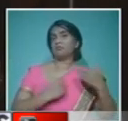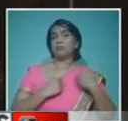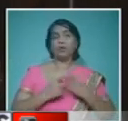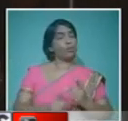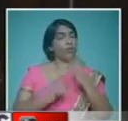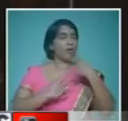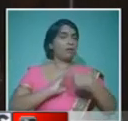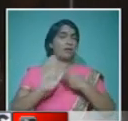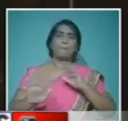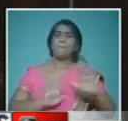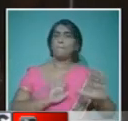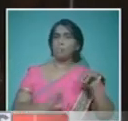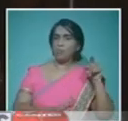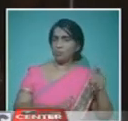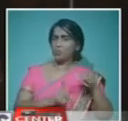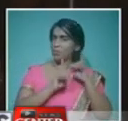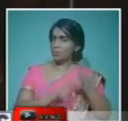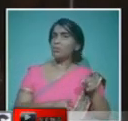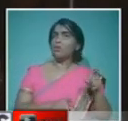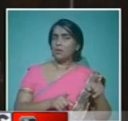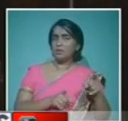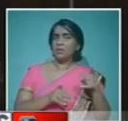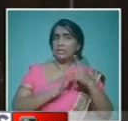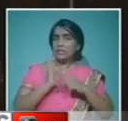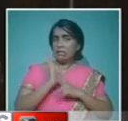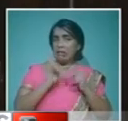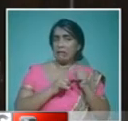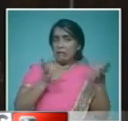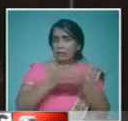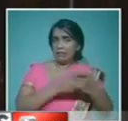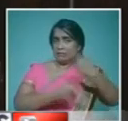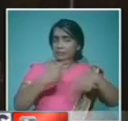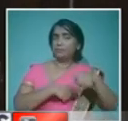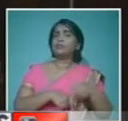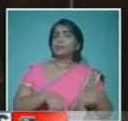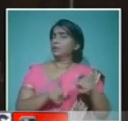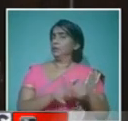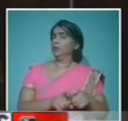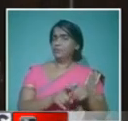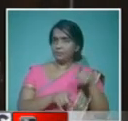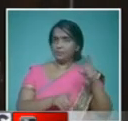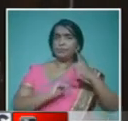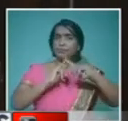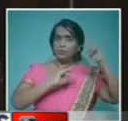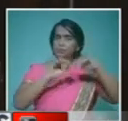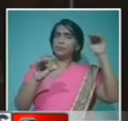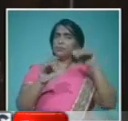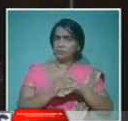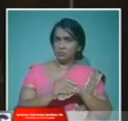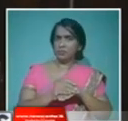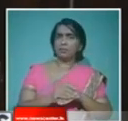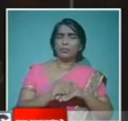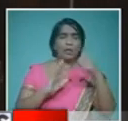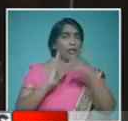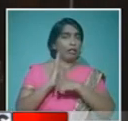තමයි අපි රට පාලනය කරන්න කියලා. ඒ අනුව මේ පෙරටුගාමි විශේෂම කණ්ඩායම අද බරපතල ලෙස විශ්වවිද්‍යාල පද්ධතිය අපි දැක